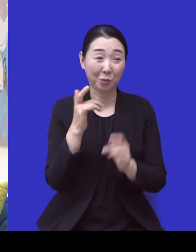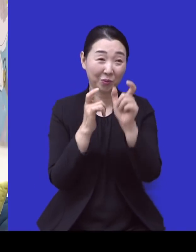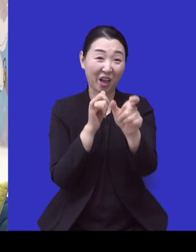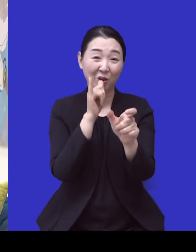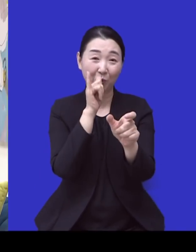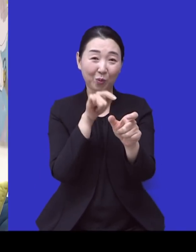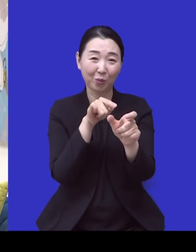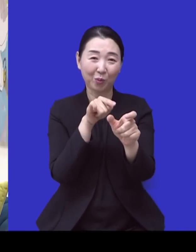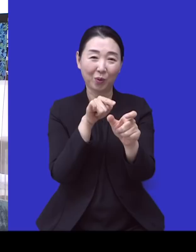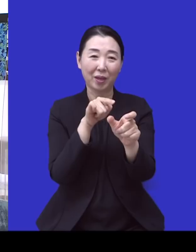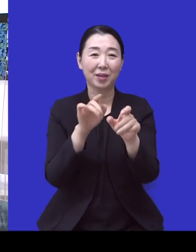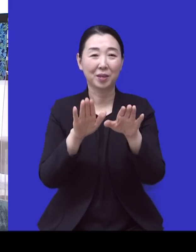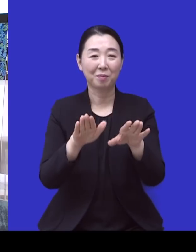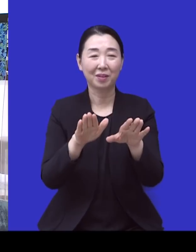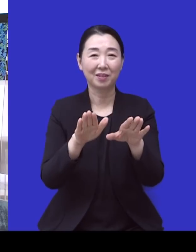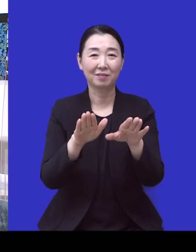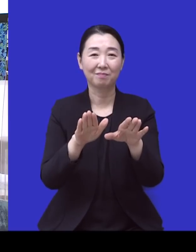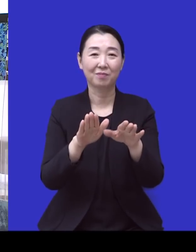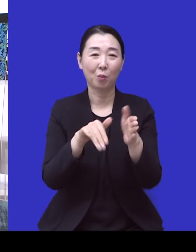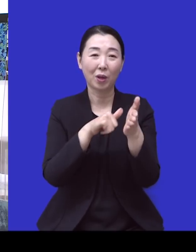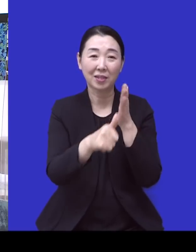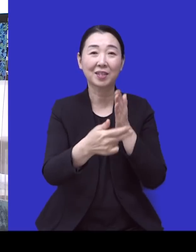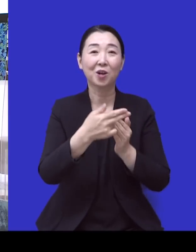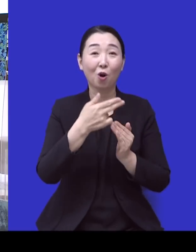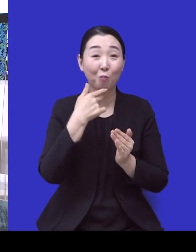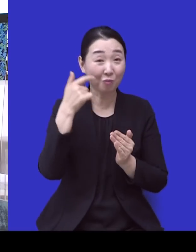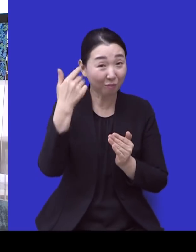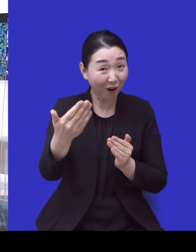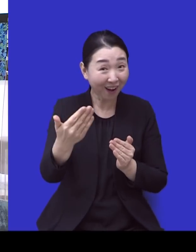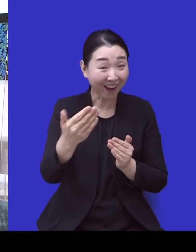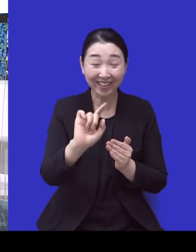거예요. 그래서 이번에는 왜 삭제 안 하냐?